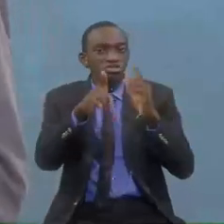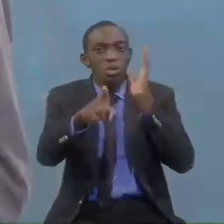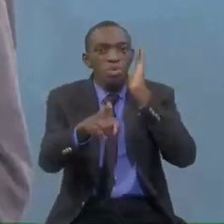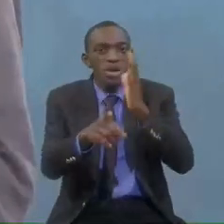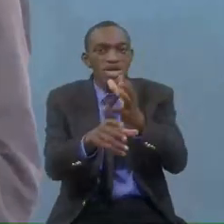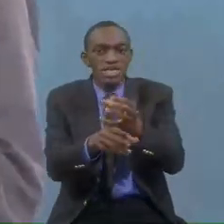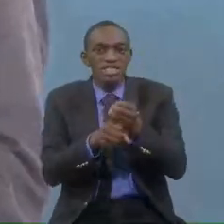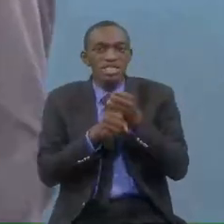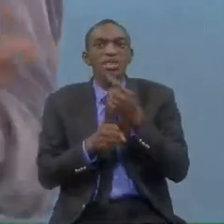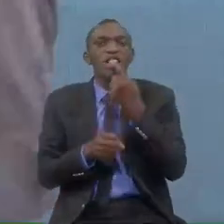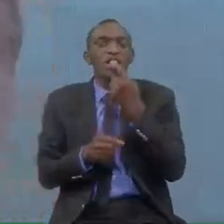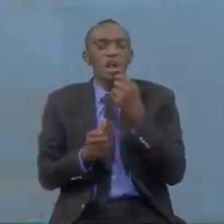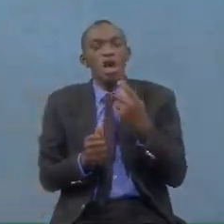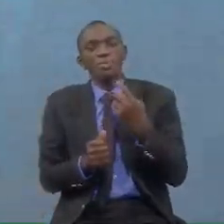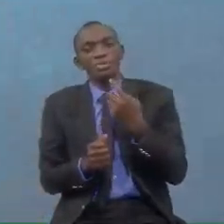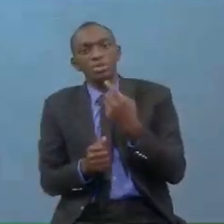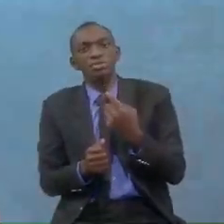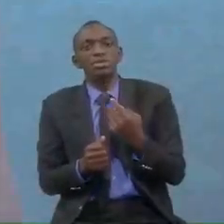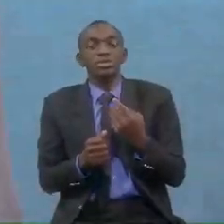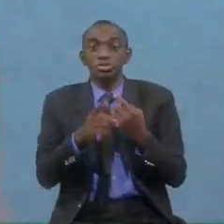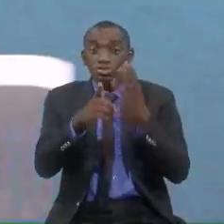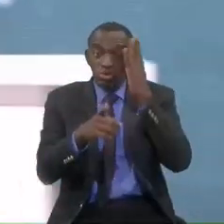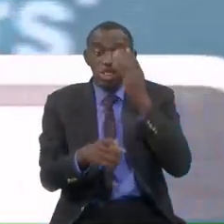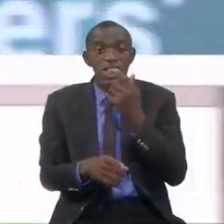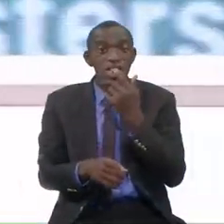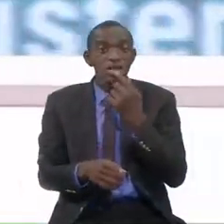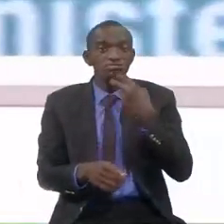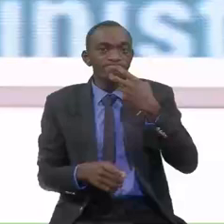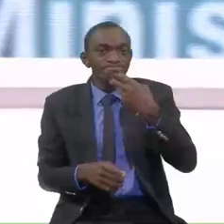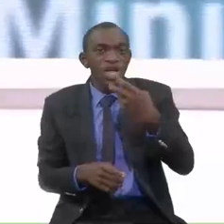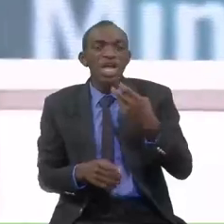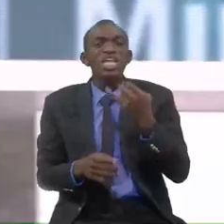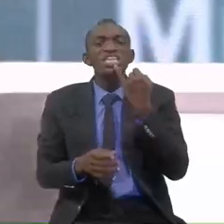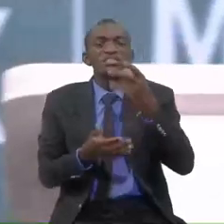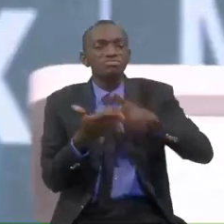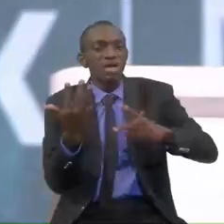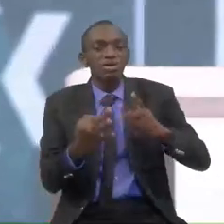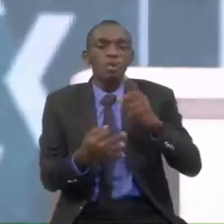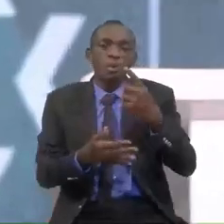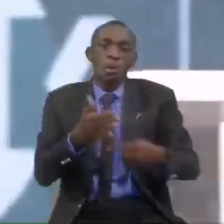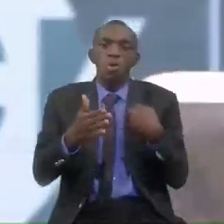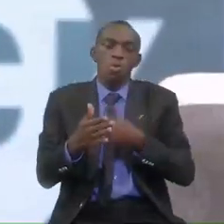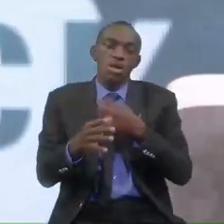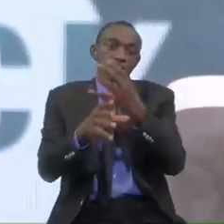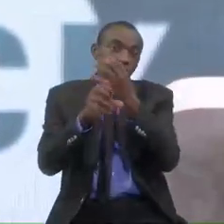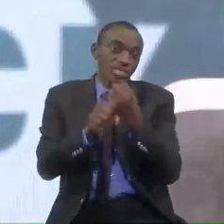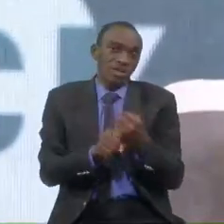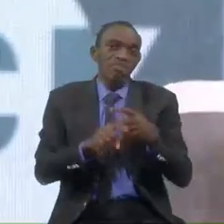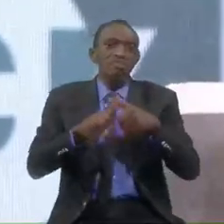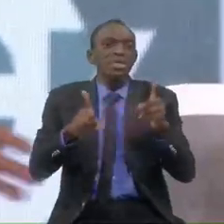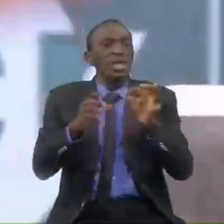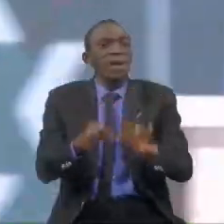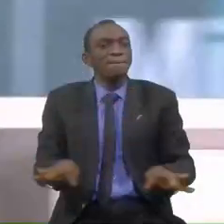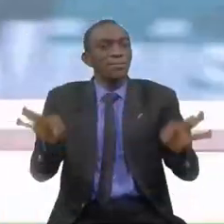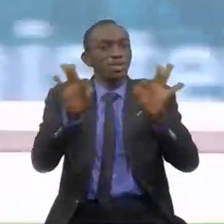il n'a pas dit que vous recevrez des langues. » Voyez, les langues font partie de ce qu'on a